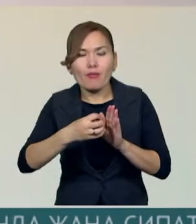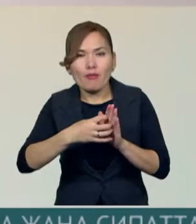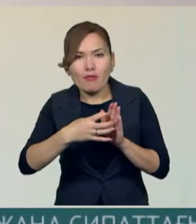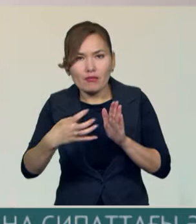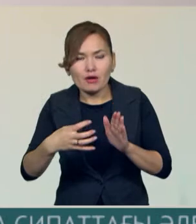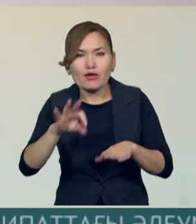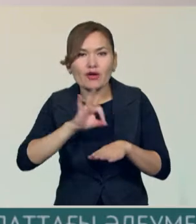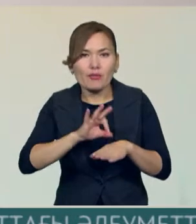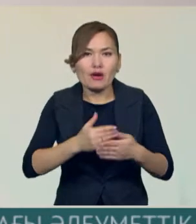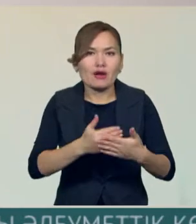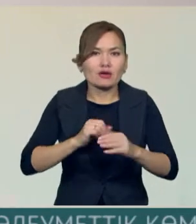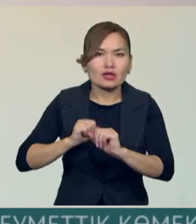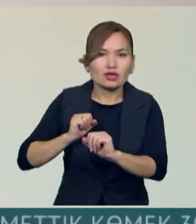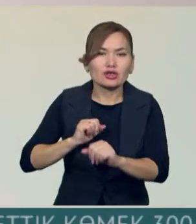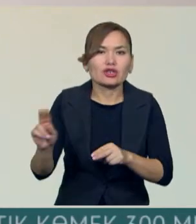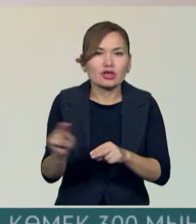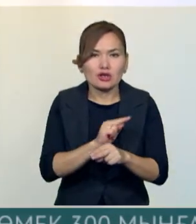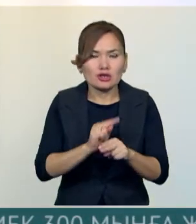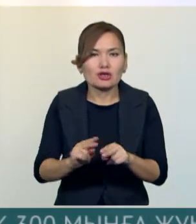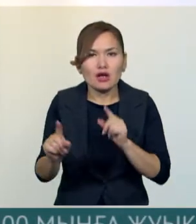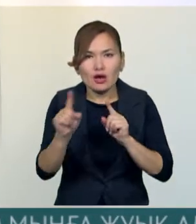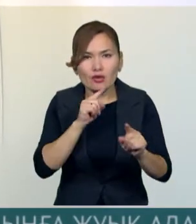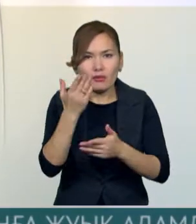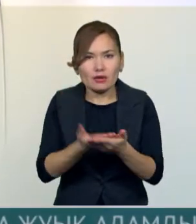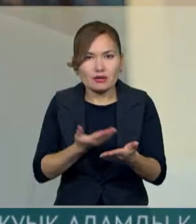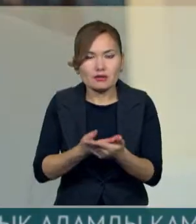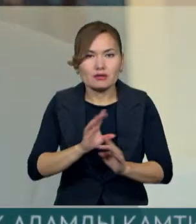бойынша шеберлік сағаттары өткізіледі.